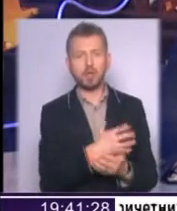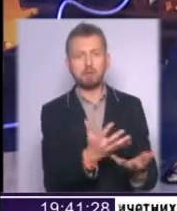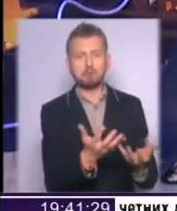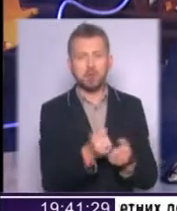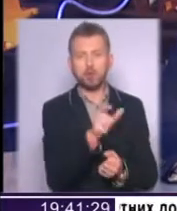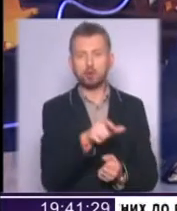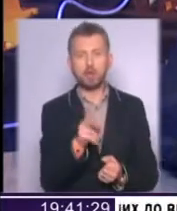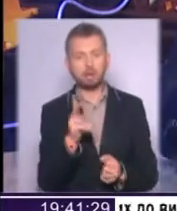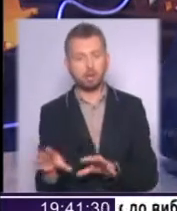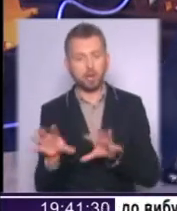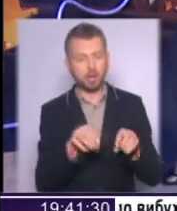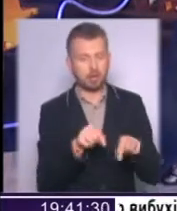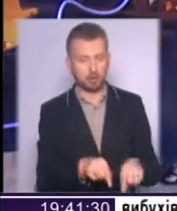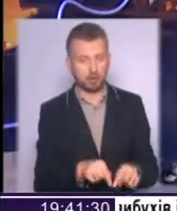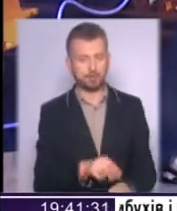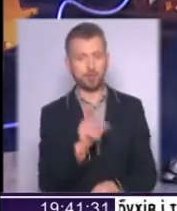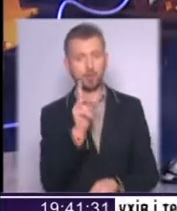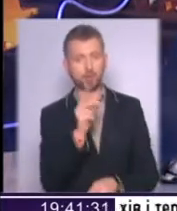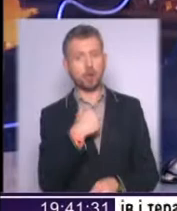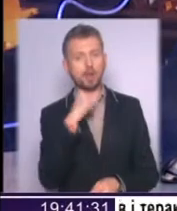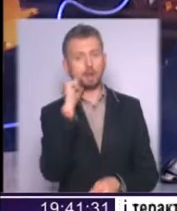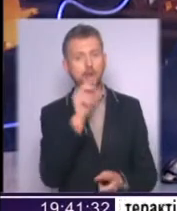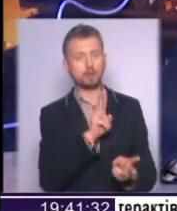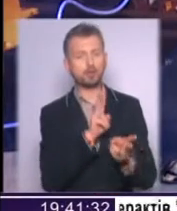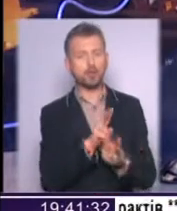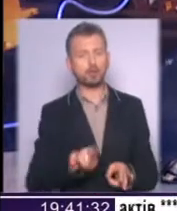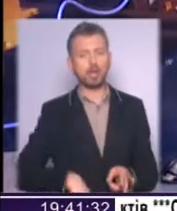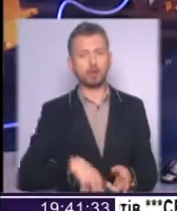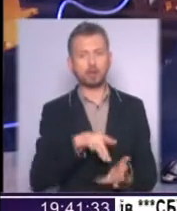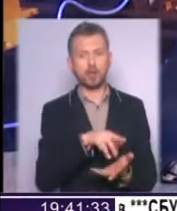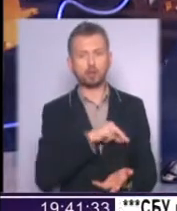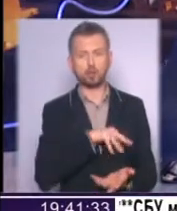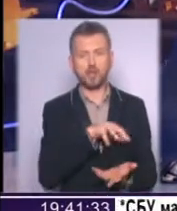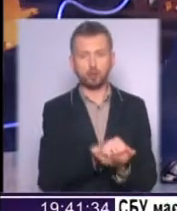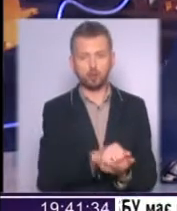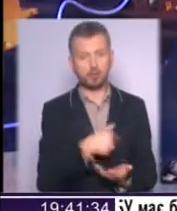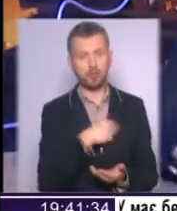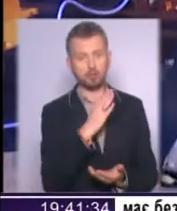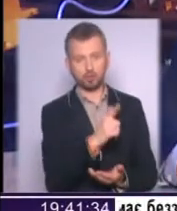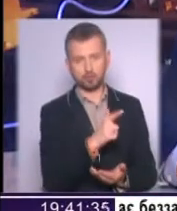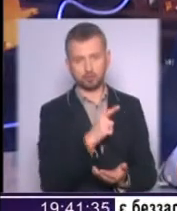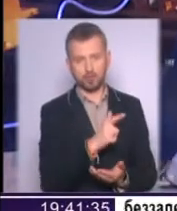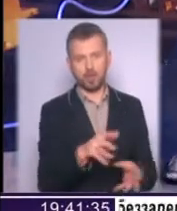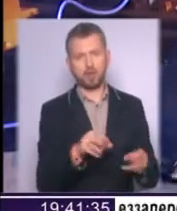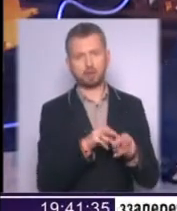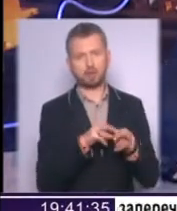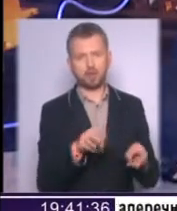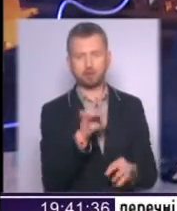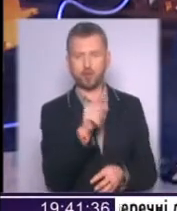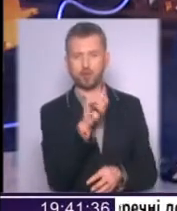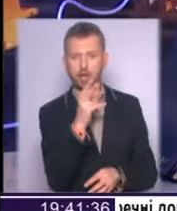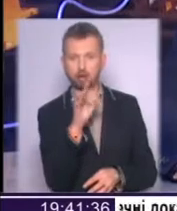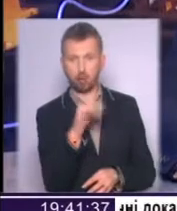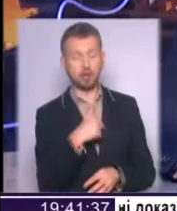людей, які переїхали сюди. Друге, я завтра зустрічаюся з директором центру зайнятості. Так. Я буду з ним і разом з міністром Розенко. Я разом з